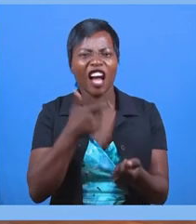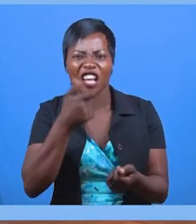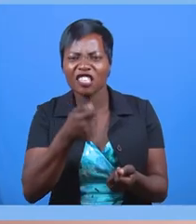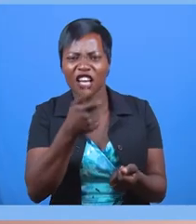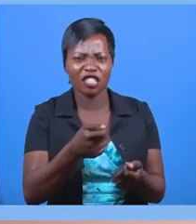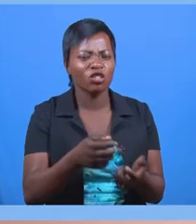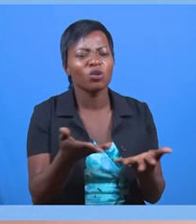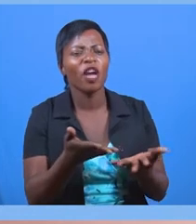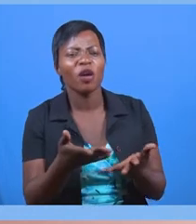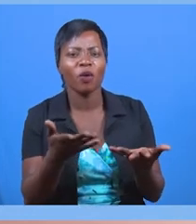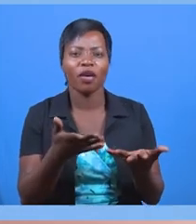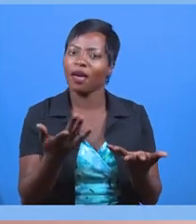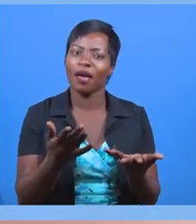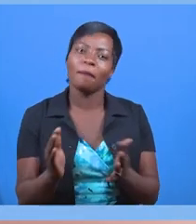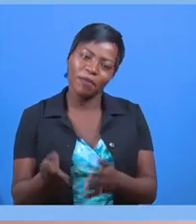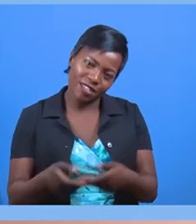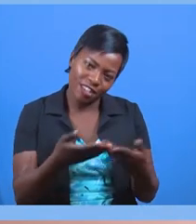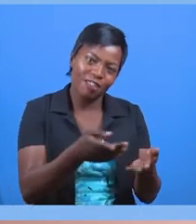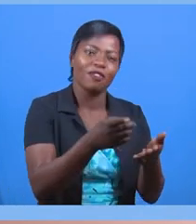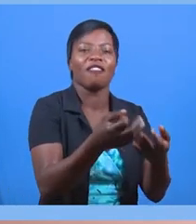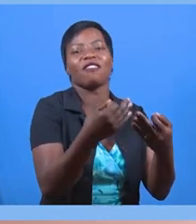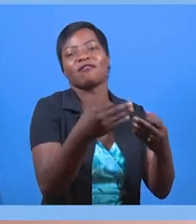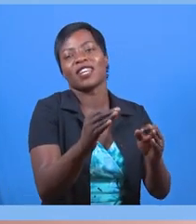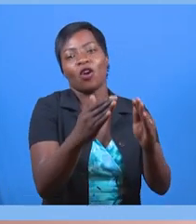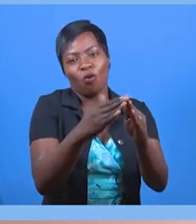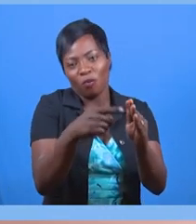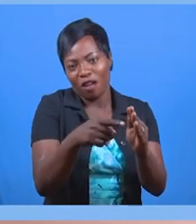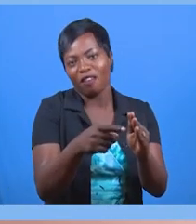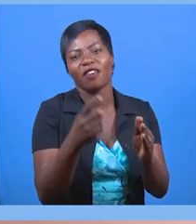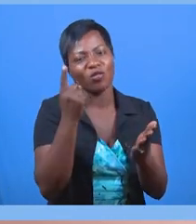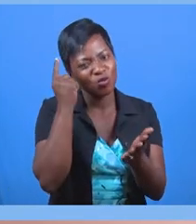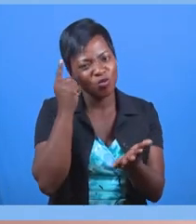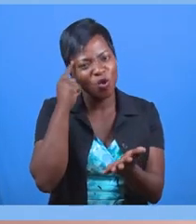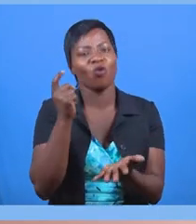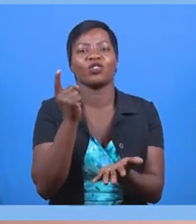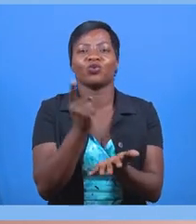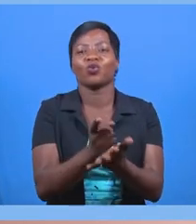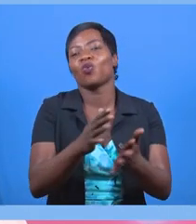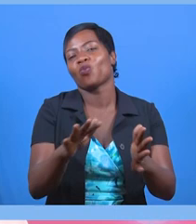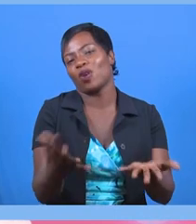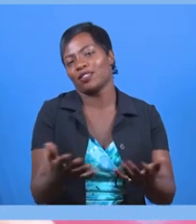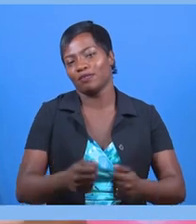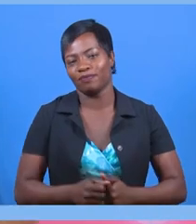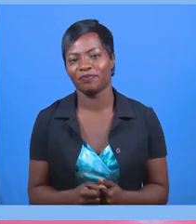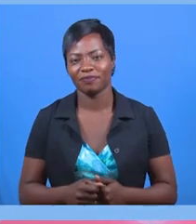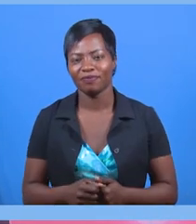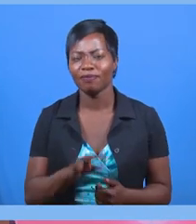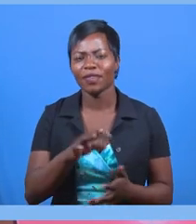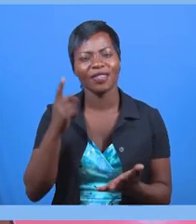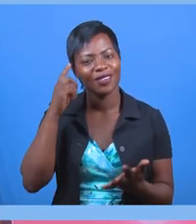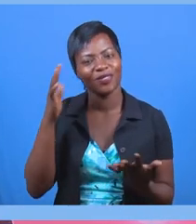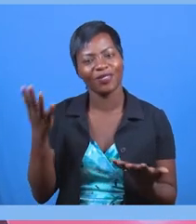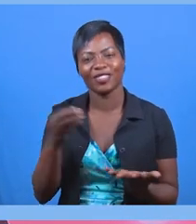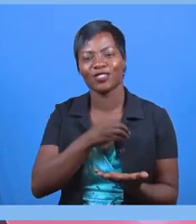Azisi siri zako, zatoje musha iwo, saka iwo akutongo tarira. Mune una senya iwo uye Muyenzi, doktor? Mike